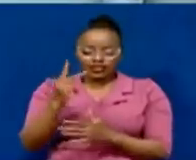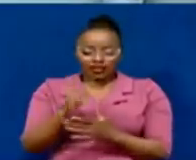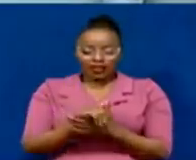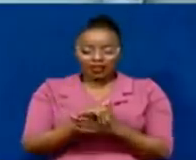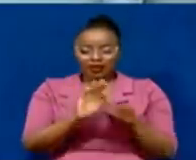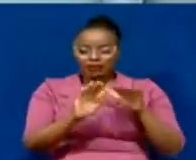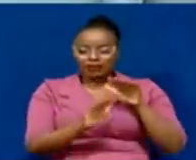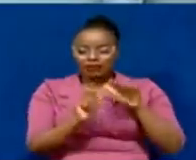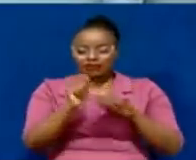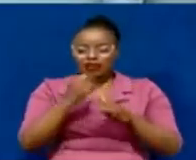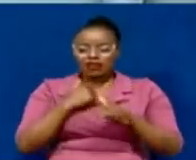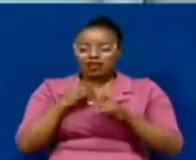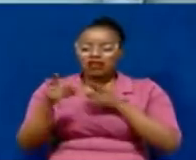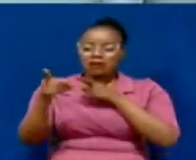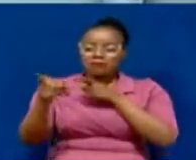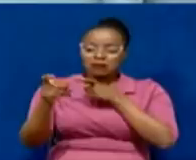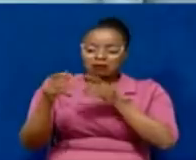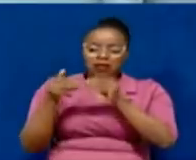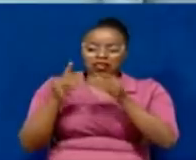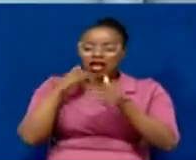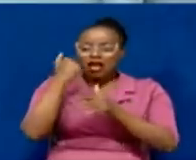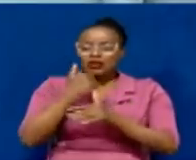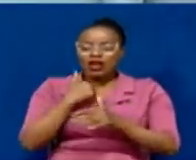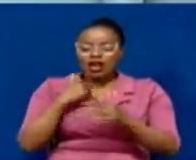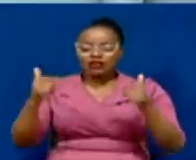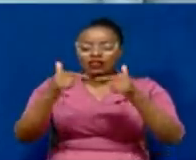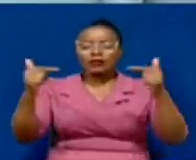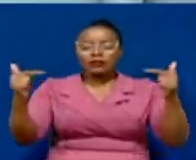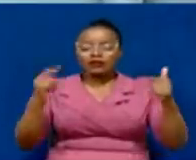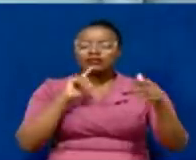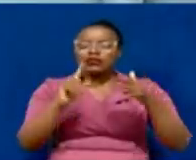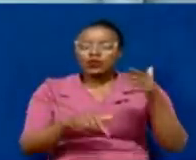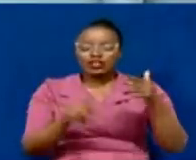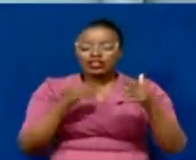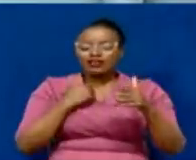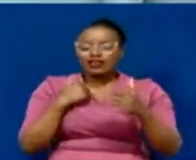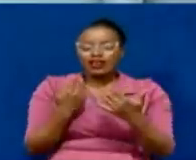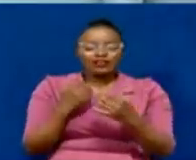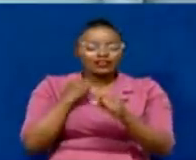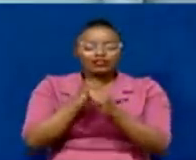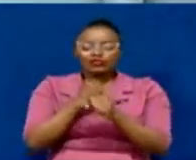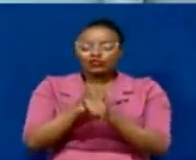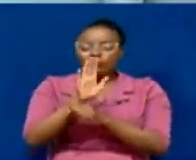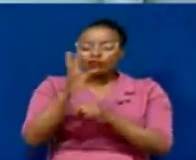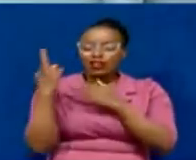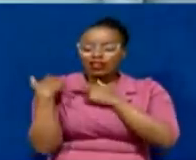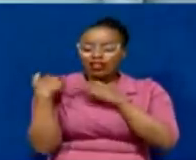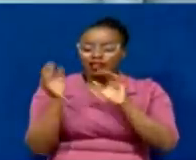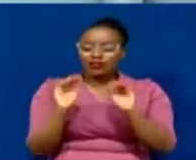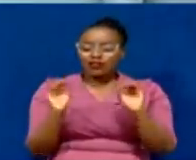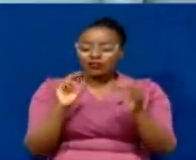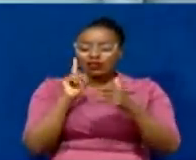Naibu Rais William Ruto amewakashifu viongozi waliokuwa kwenye upinzani akisema walishindwa kutimiza wajibu wao na